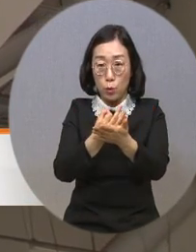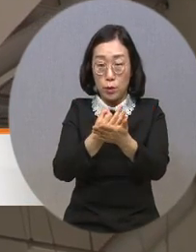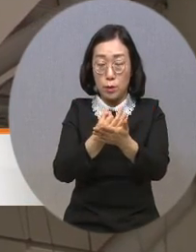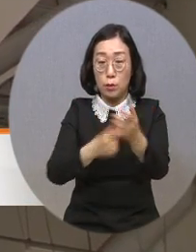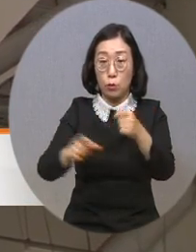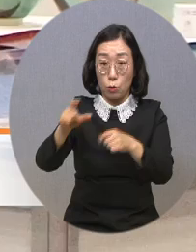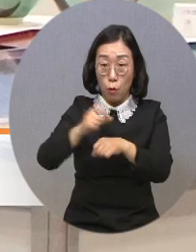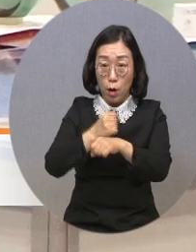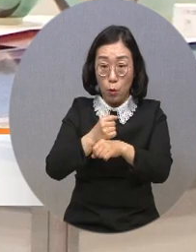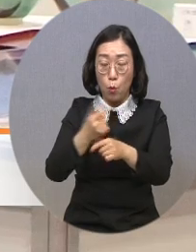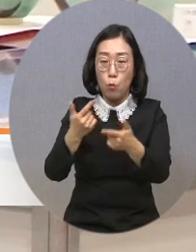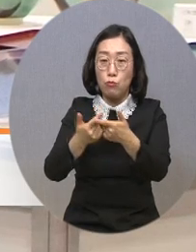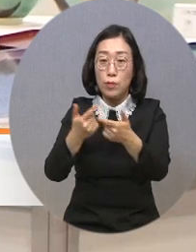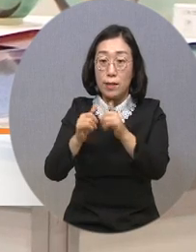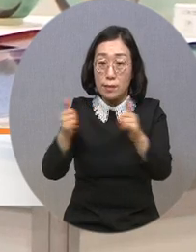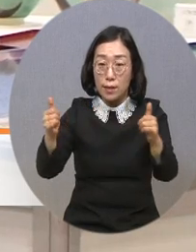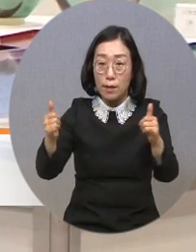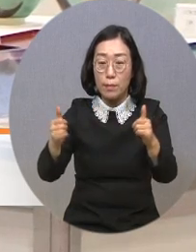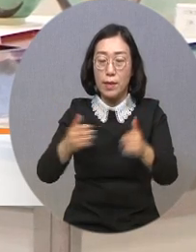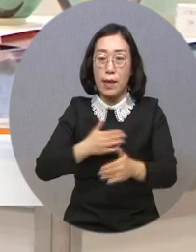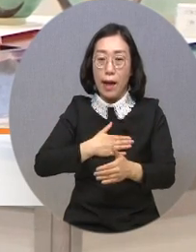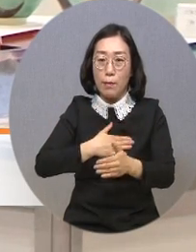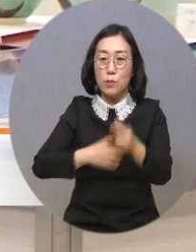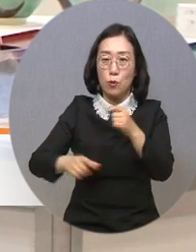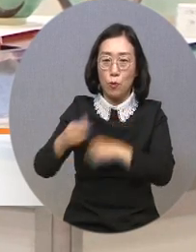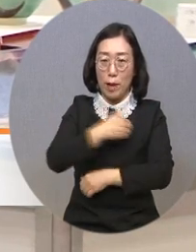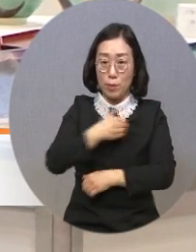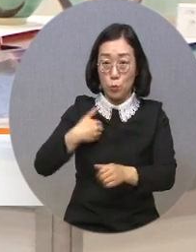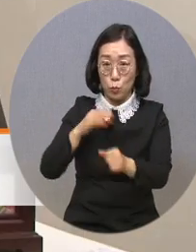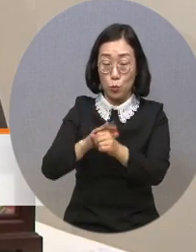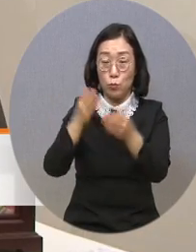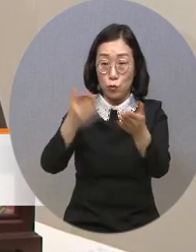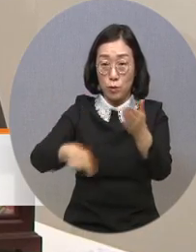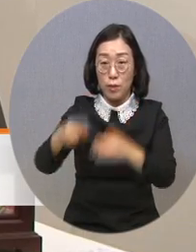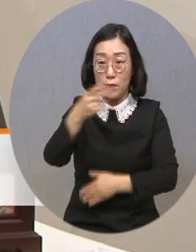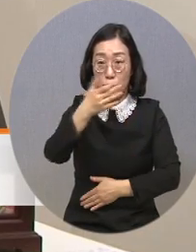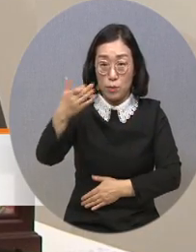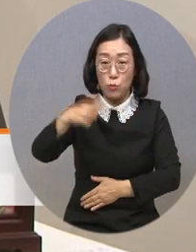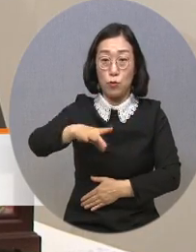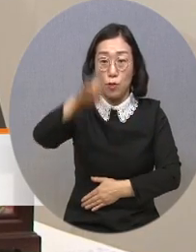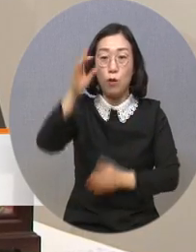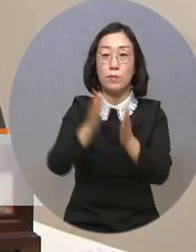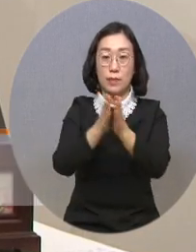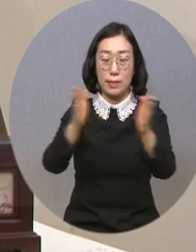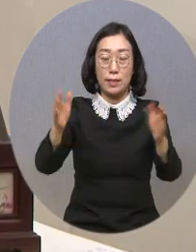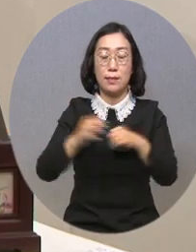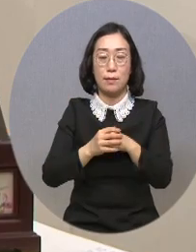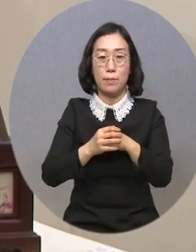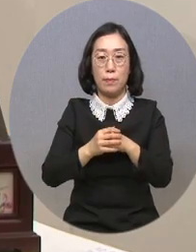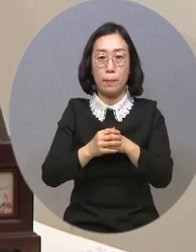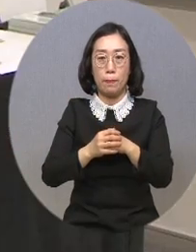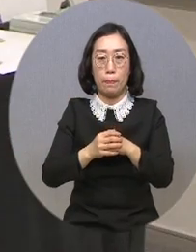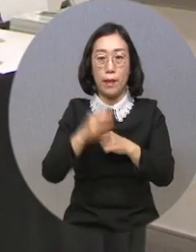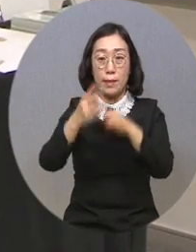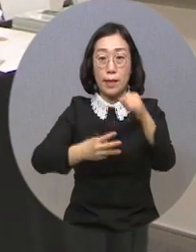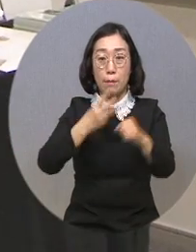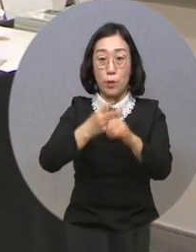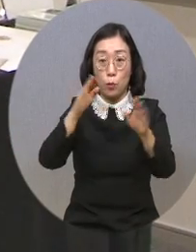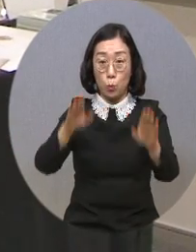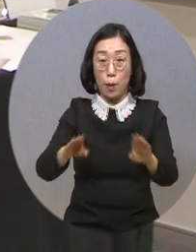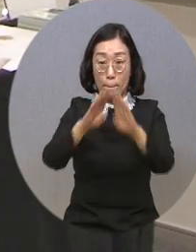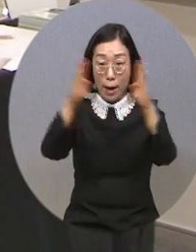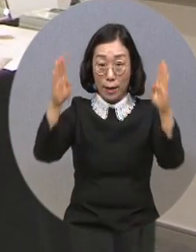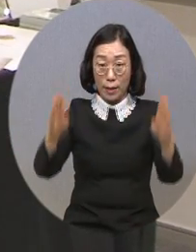차 문화를 통한 정서 함량에 기여하기 위해 지난 2019년에 첫 발을 내디뎠습니다. 지난 3년간